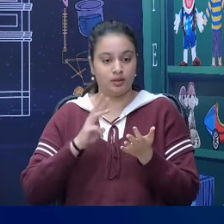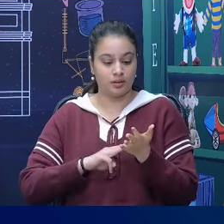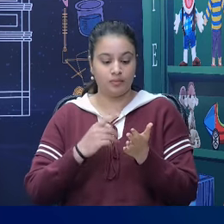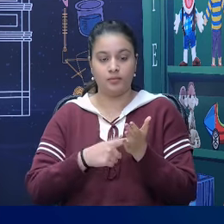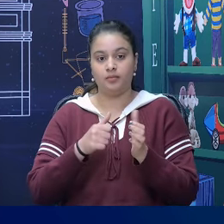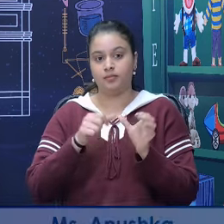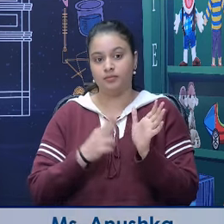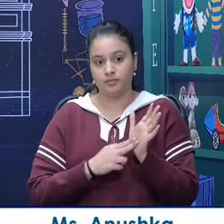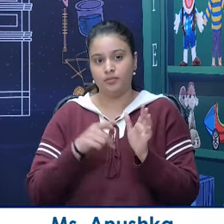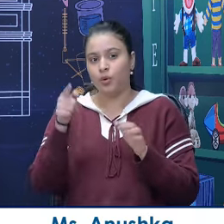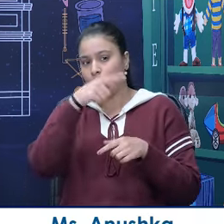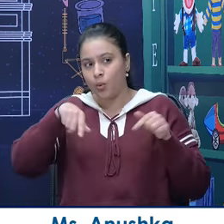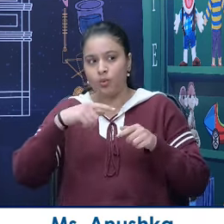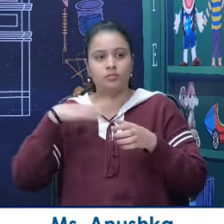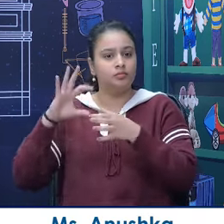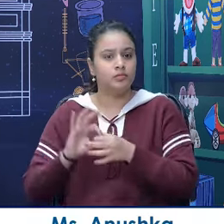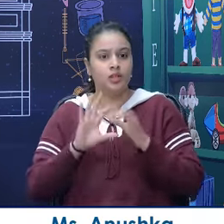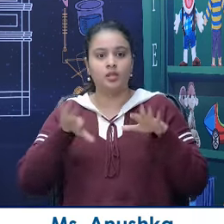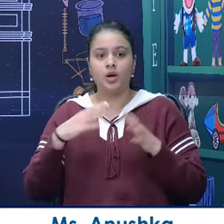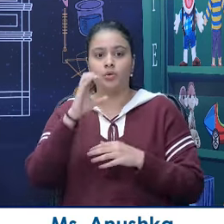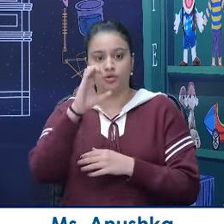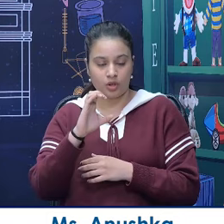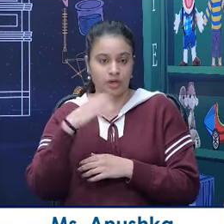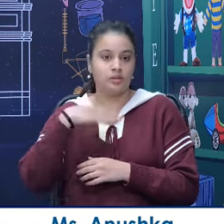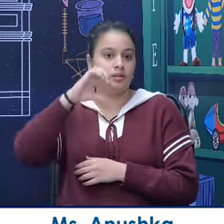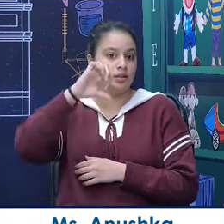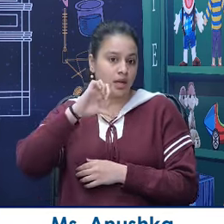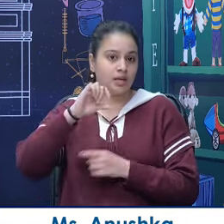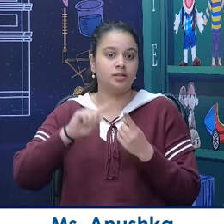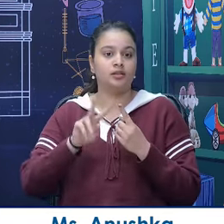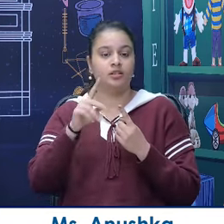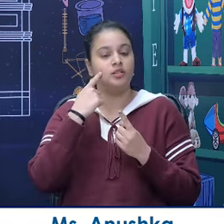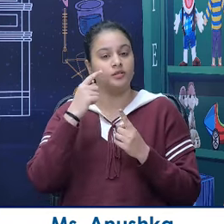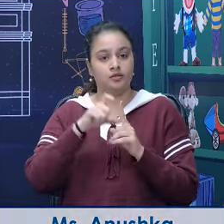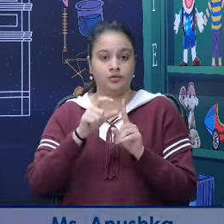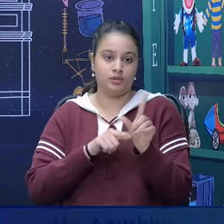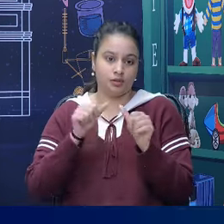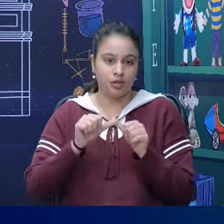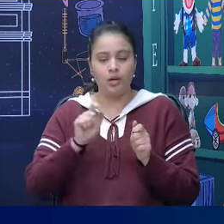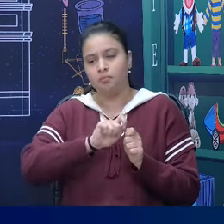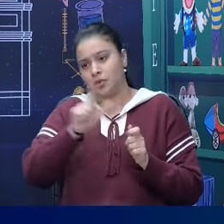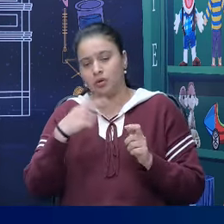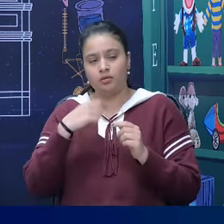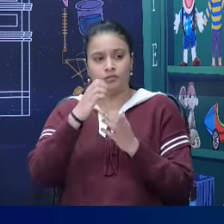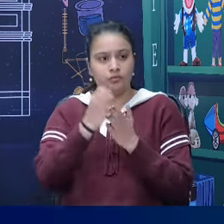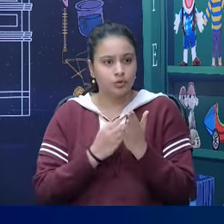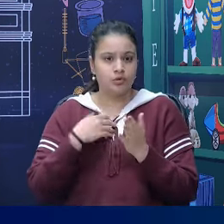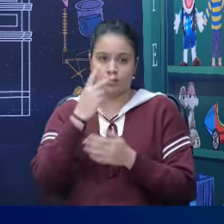हैं ई विद्या के चैनल नंबर न के जरिए इसके अलावा आप हमारे तमाम कार्यक्रम देख सकते हैं हमारे